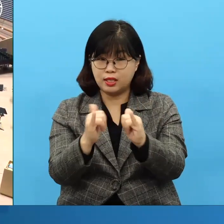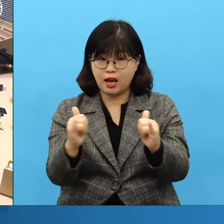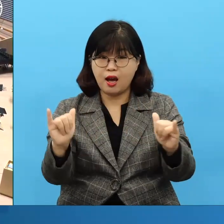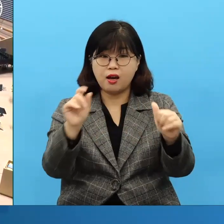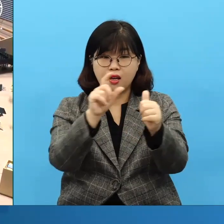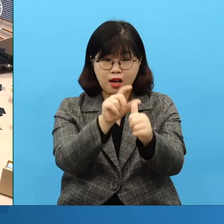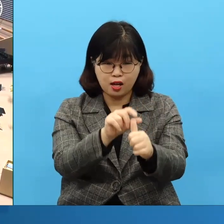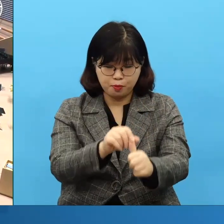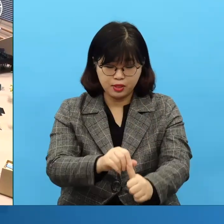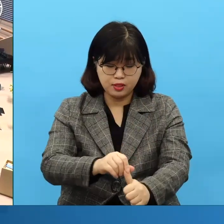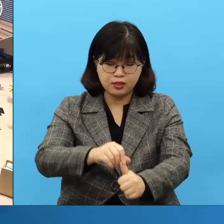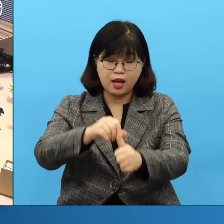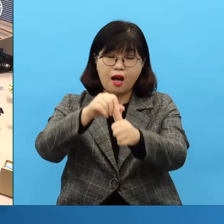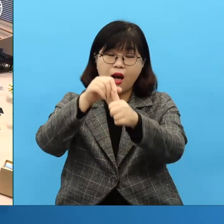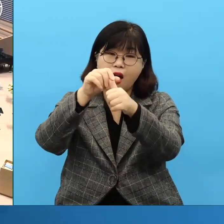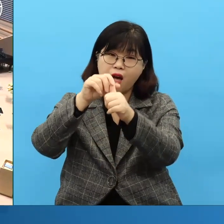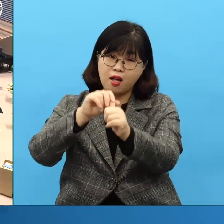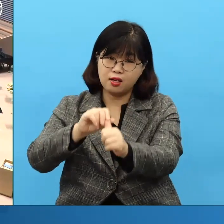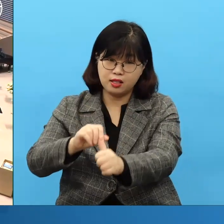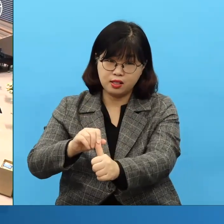모든 사람을